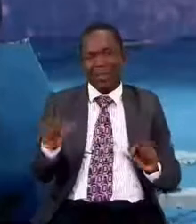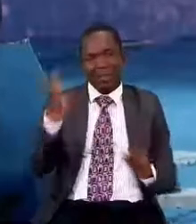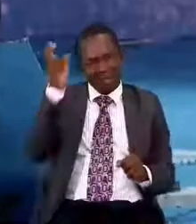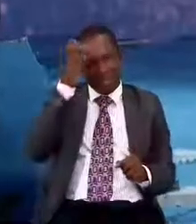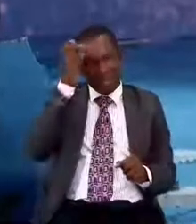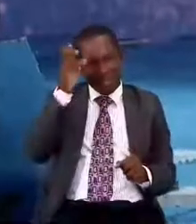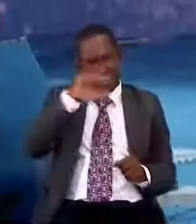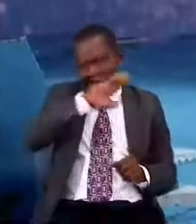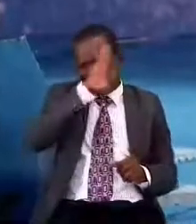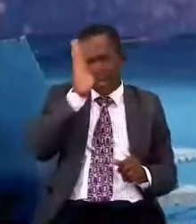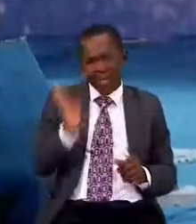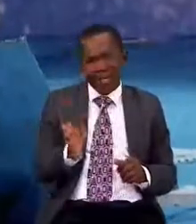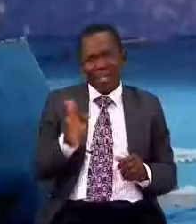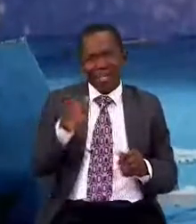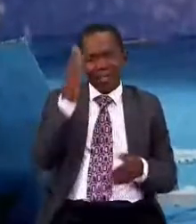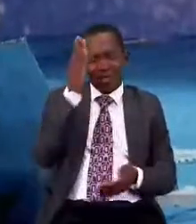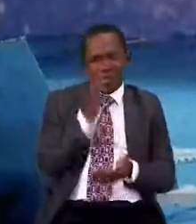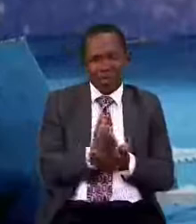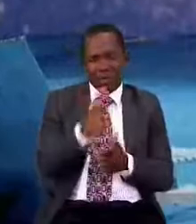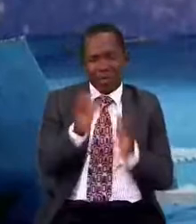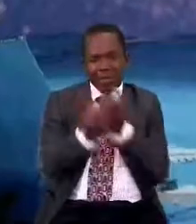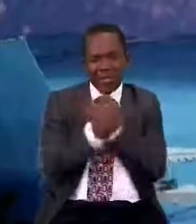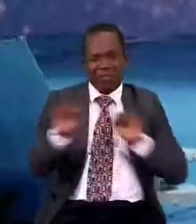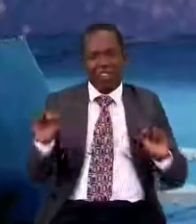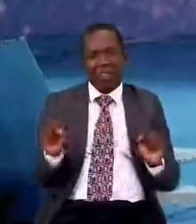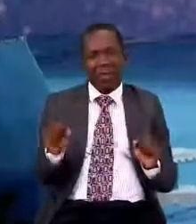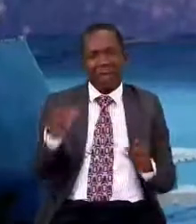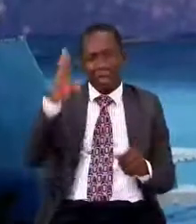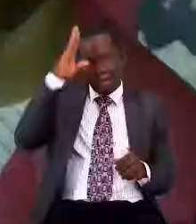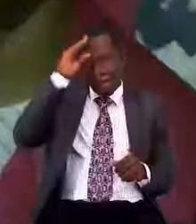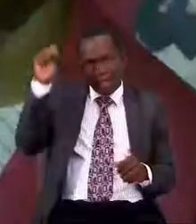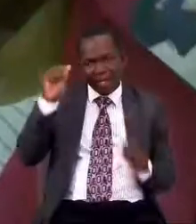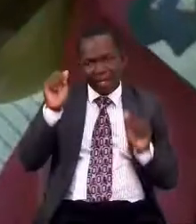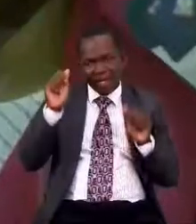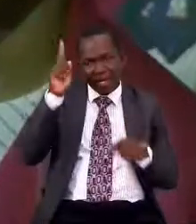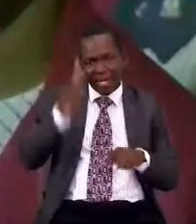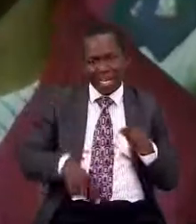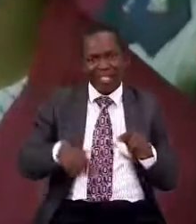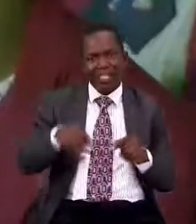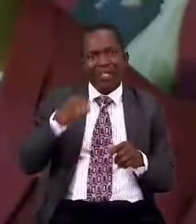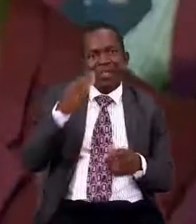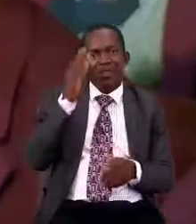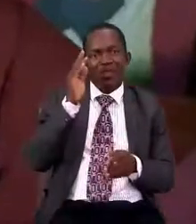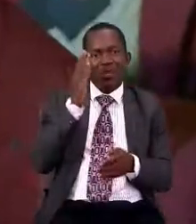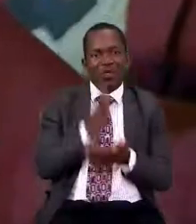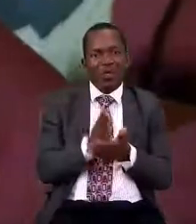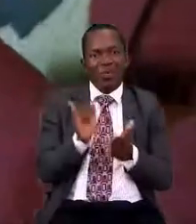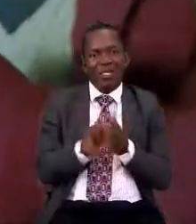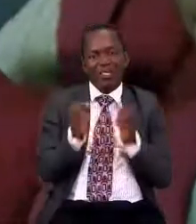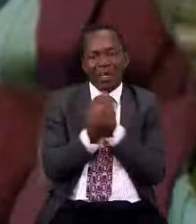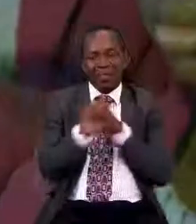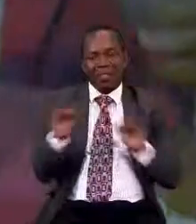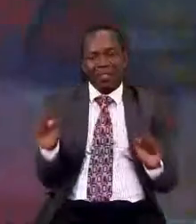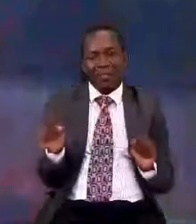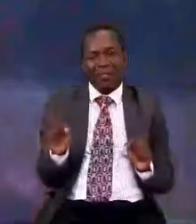ne peuvent pas empêcher ton salut, tu seras sauvé. Le salut du Seigneur viendra à toi maintenant.